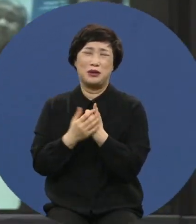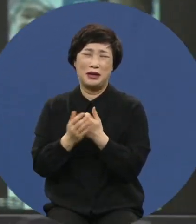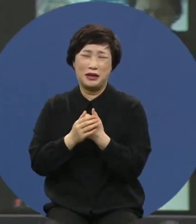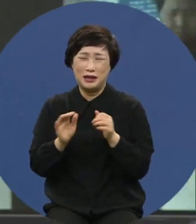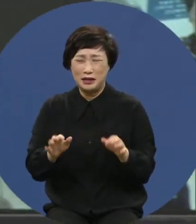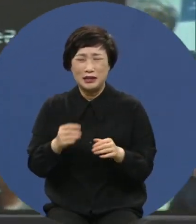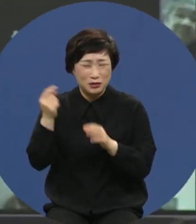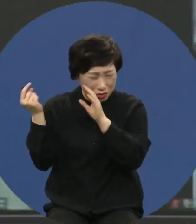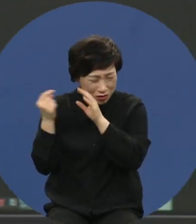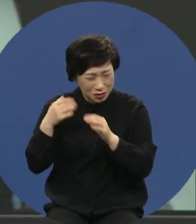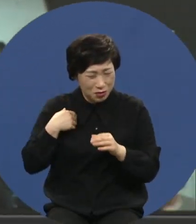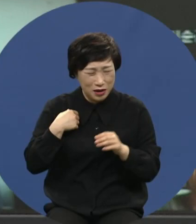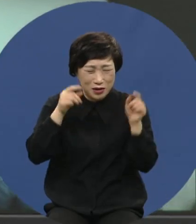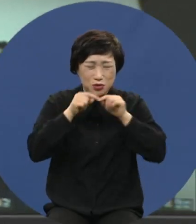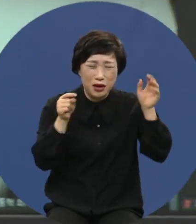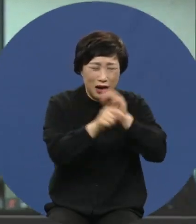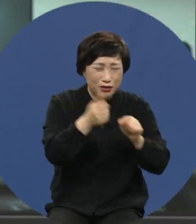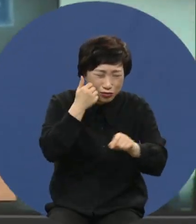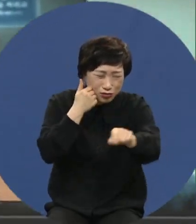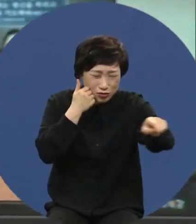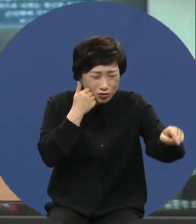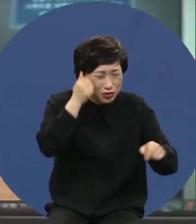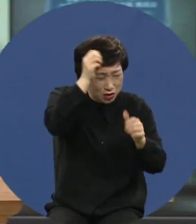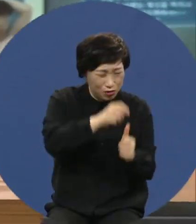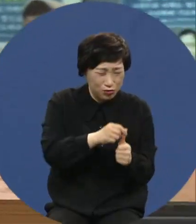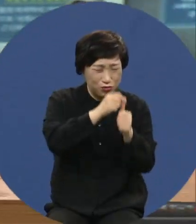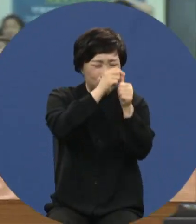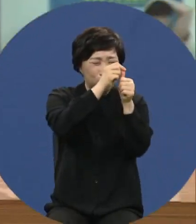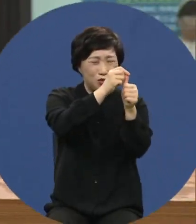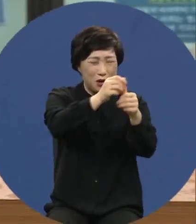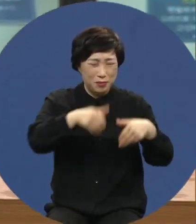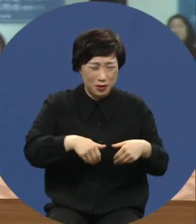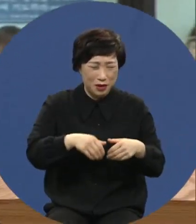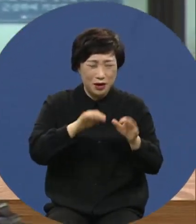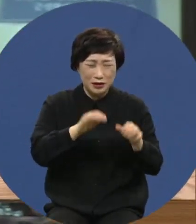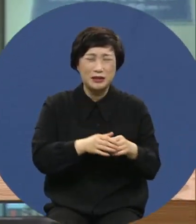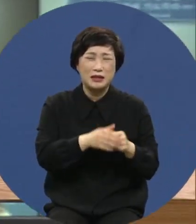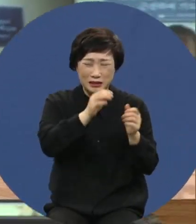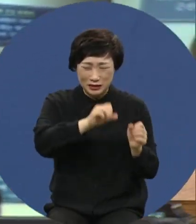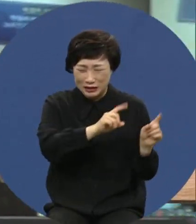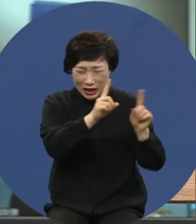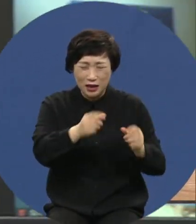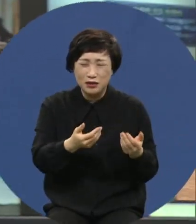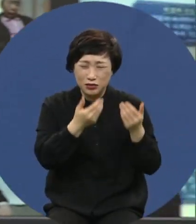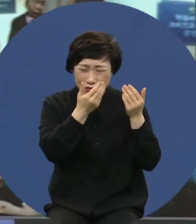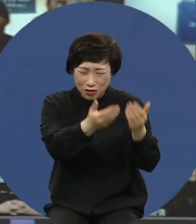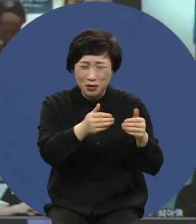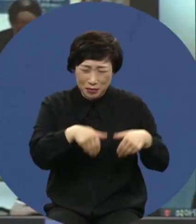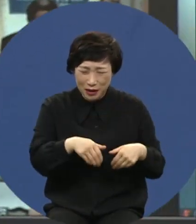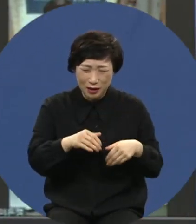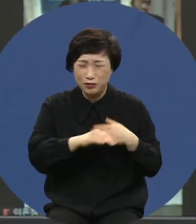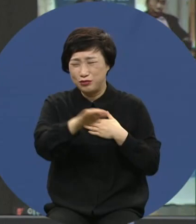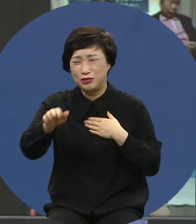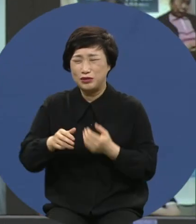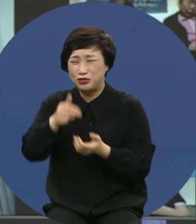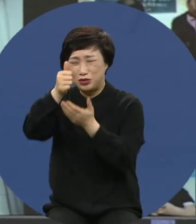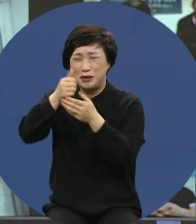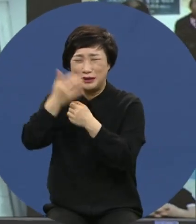예수님 몰라 지옥 가는 영혼 살려야 합니다. 구원해야 합니다. 우리는